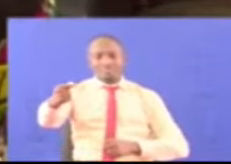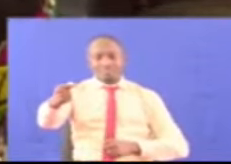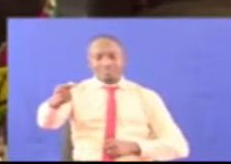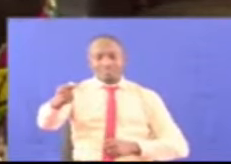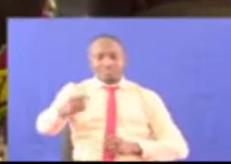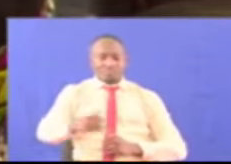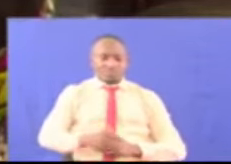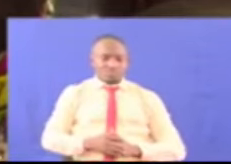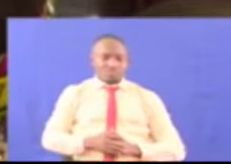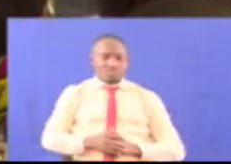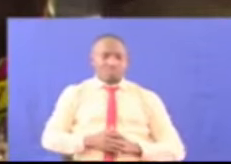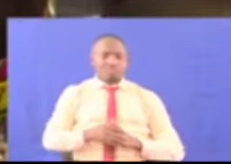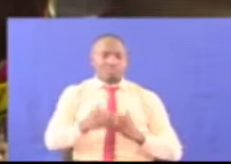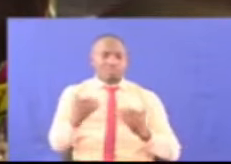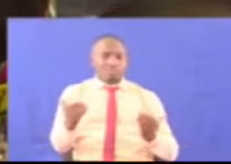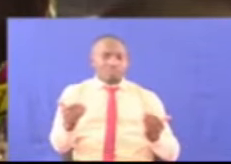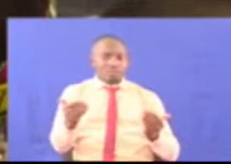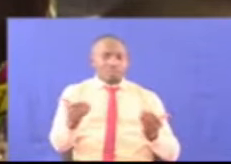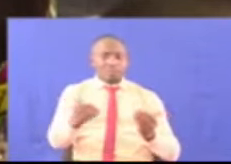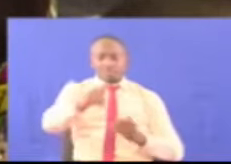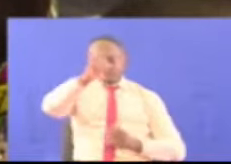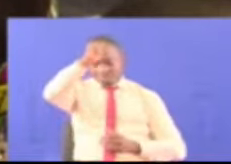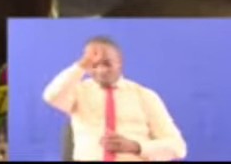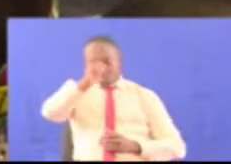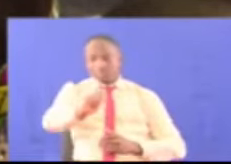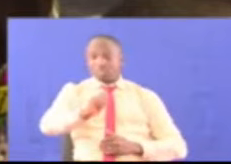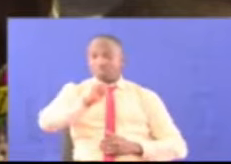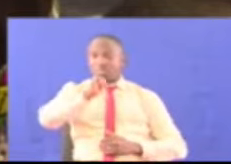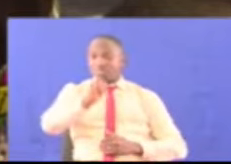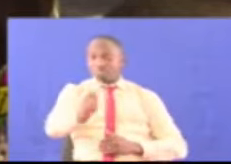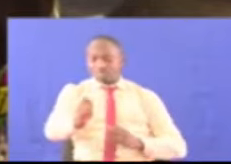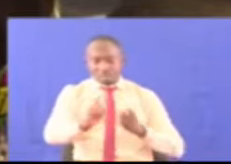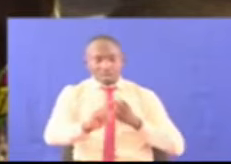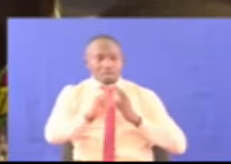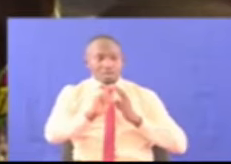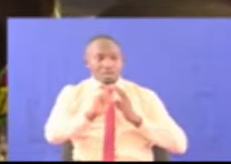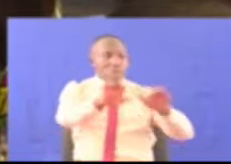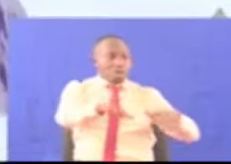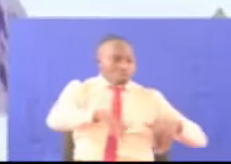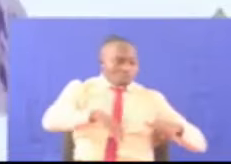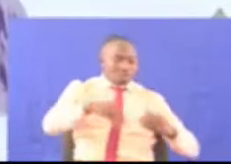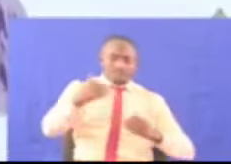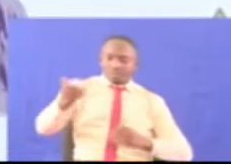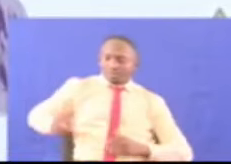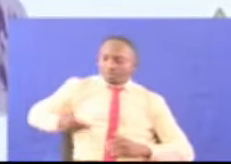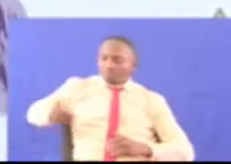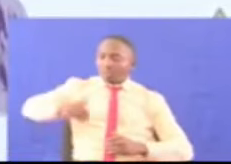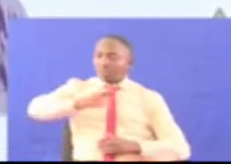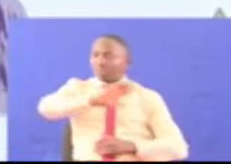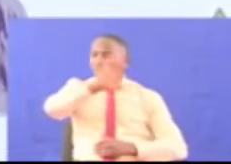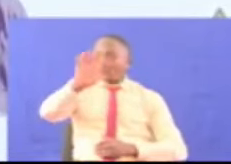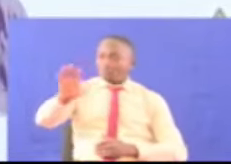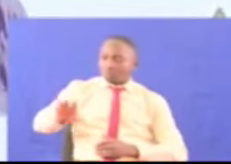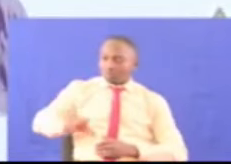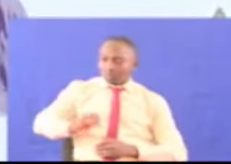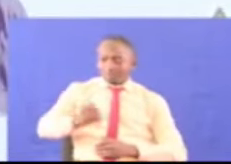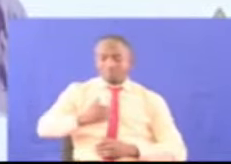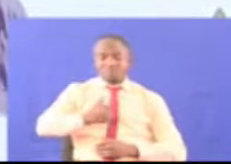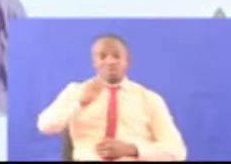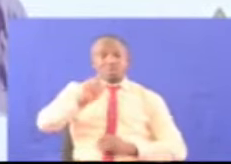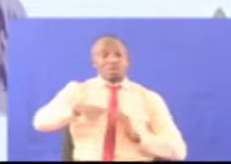Mheshimiwa Spika na waheshimiwa bunge na wageni wote ambao mko hapa, niko mbele